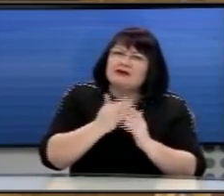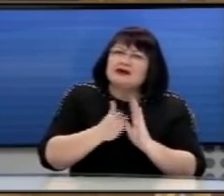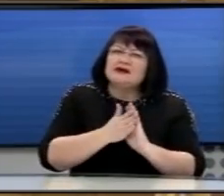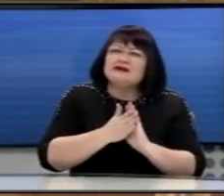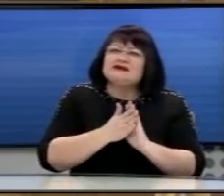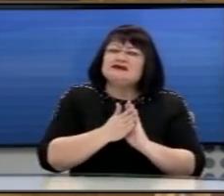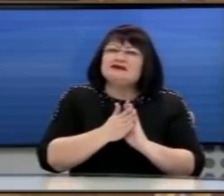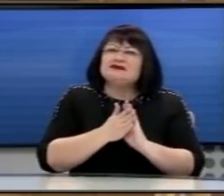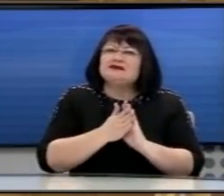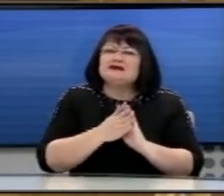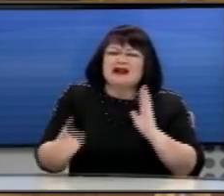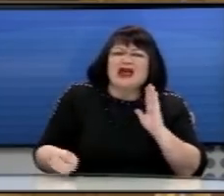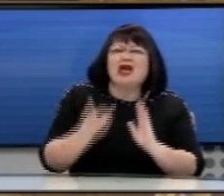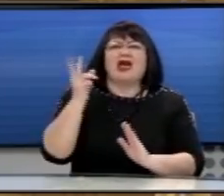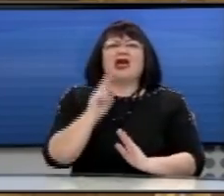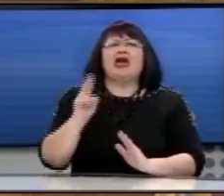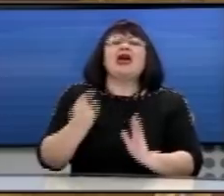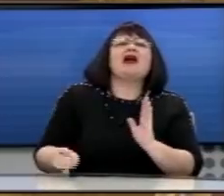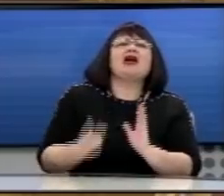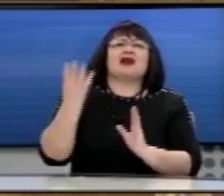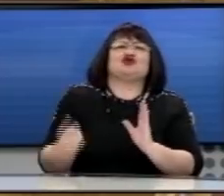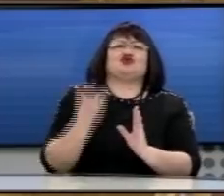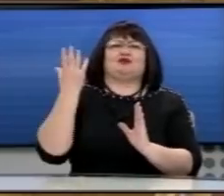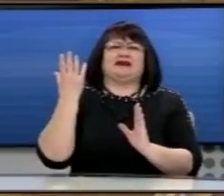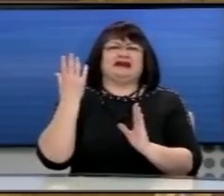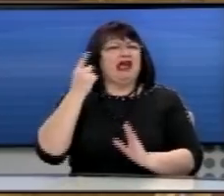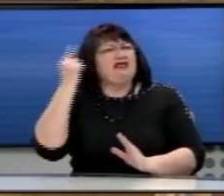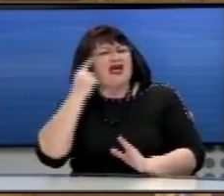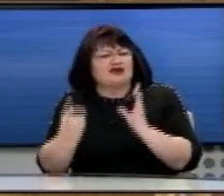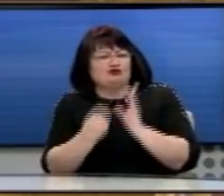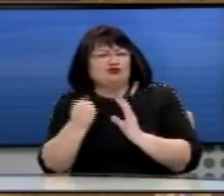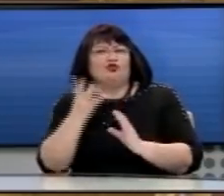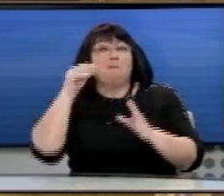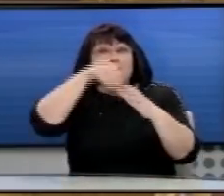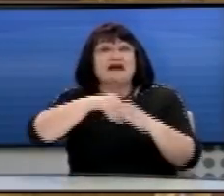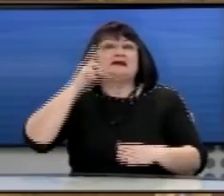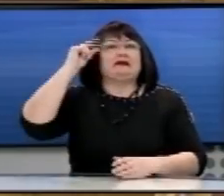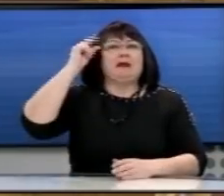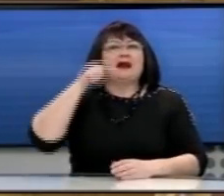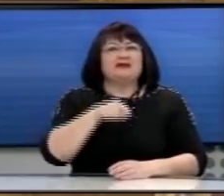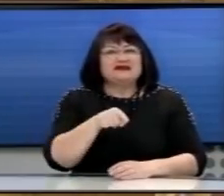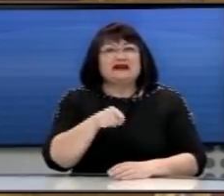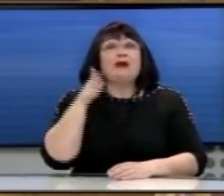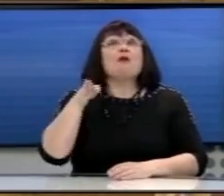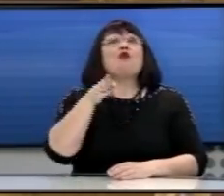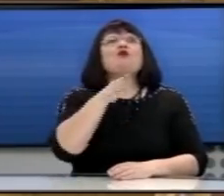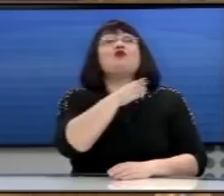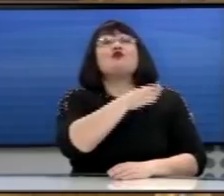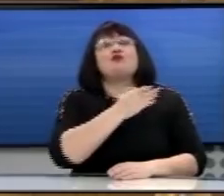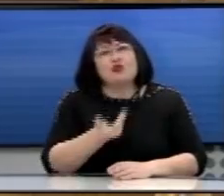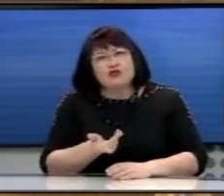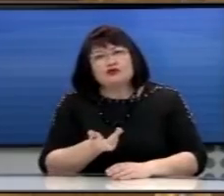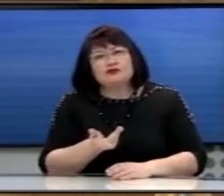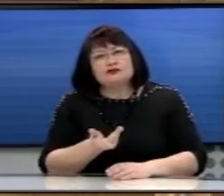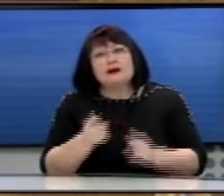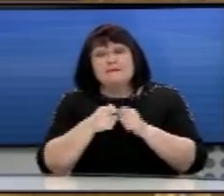της ριζοσπαστικοποίησης στους χώρους των πανεπιστημίων και δίνει μάλιστα και τις βασικές κατευθυντήριες